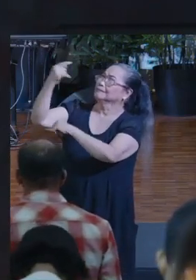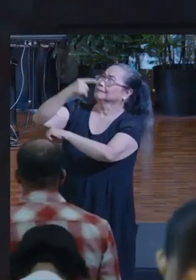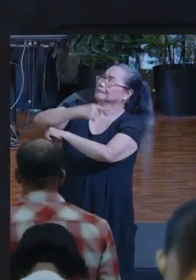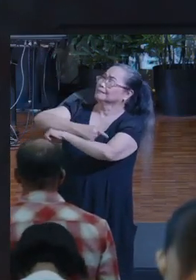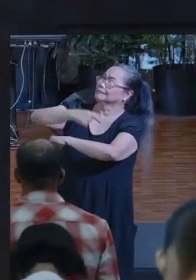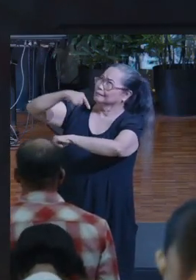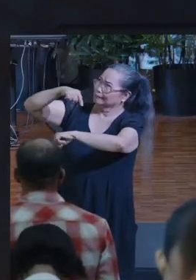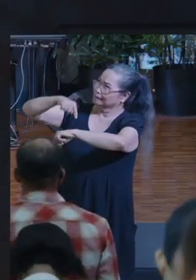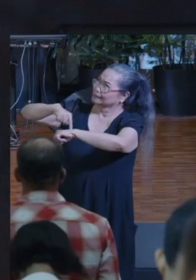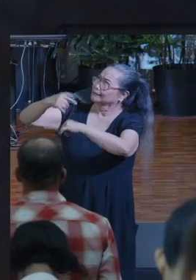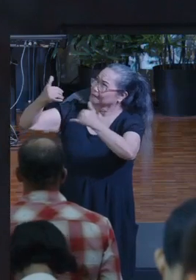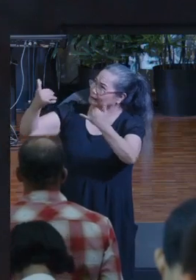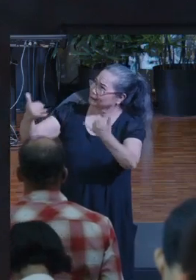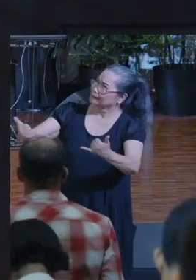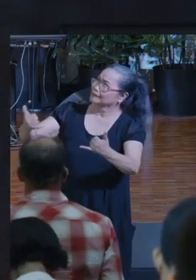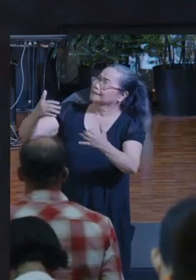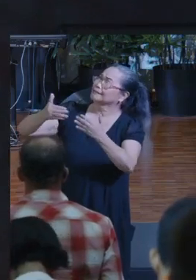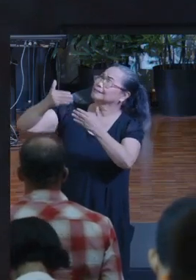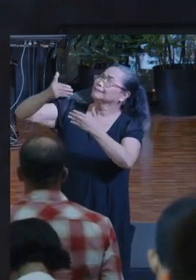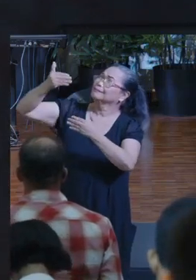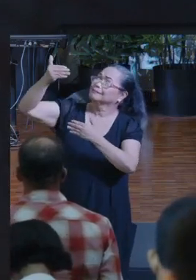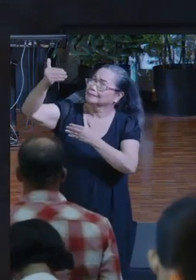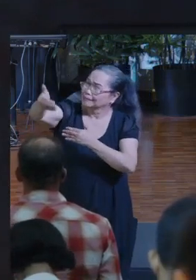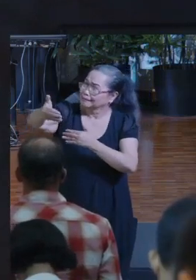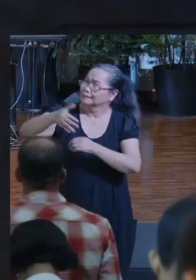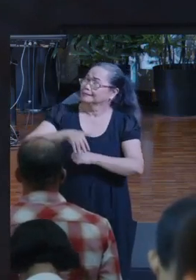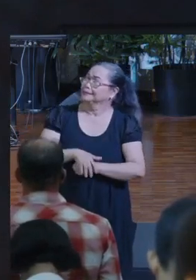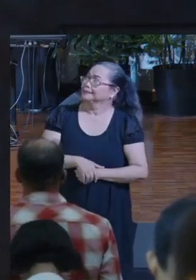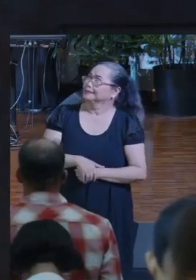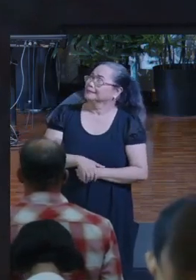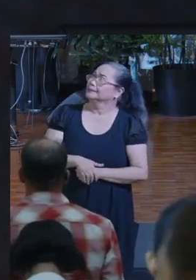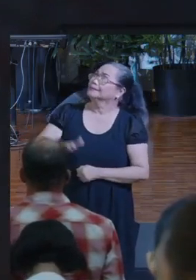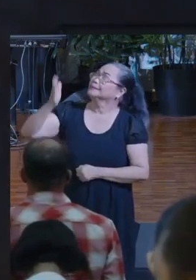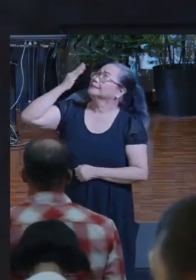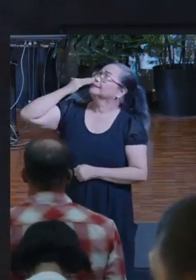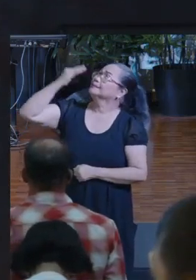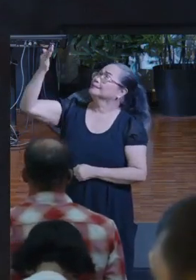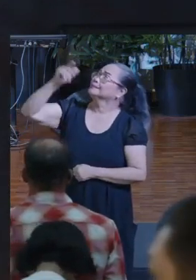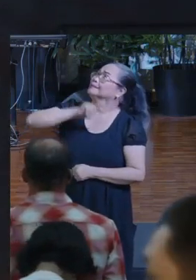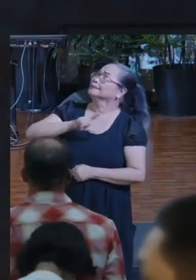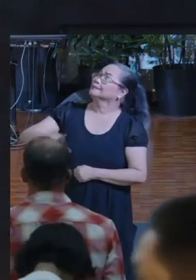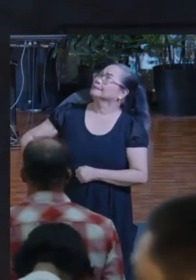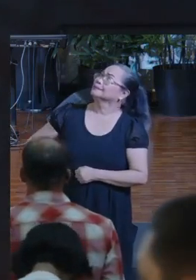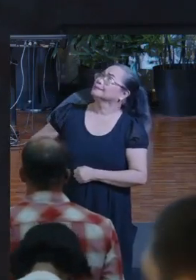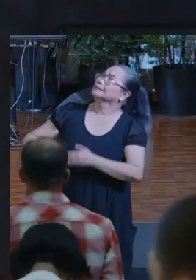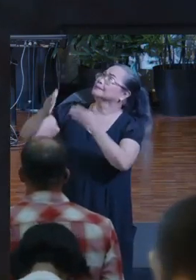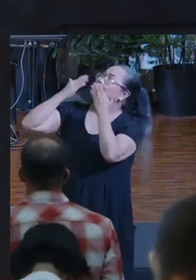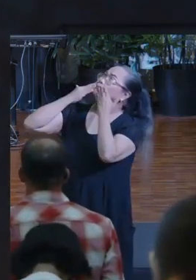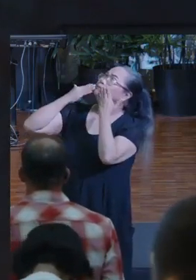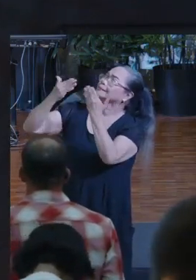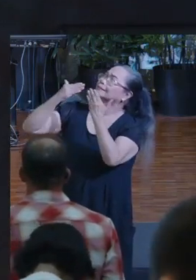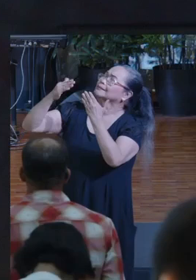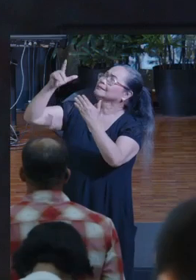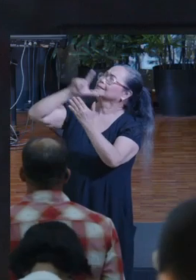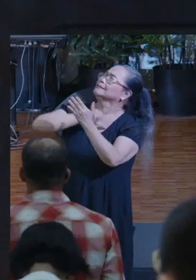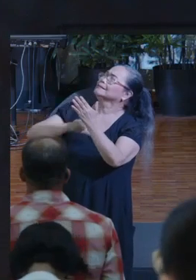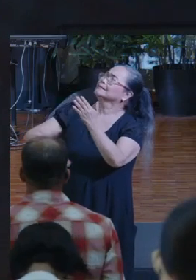ito at sa mga darating pang mga araw. Salamat po, Panginoon, sa